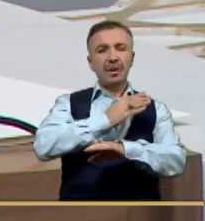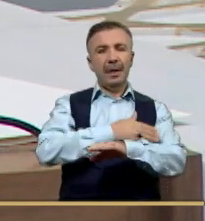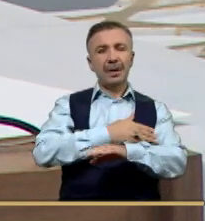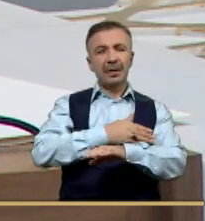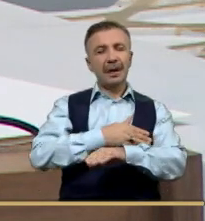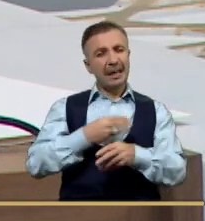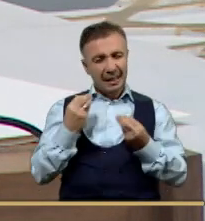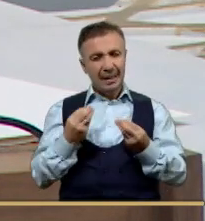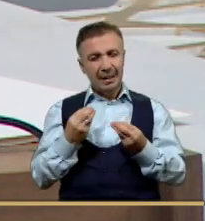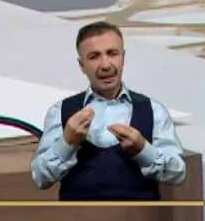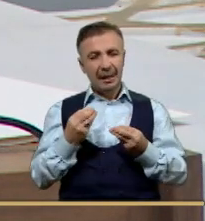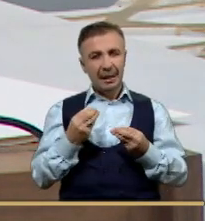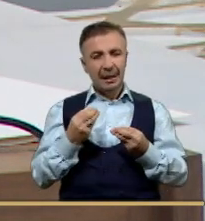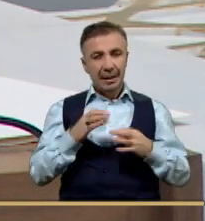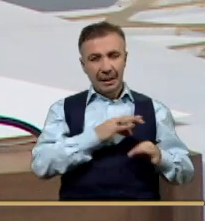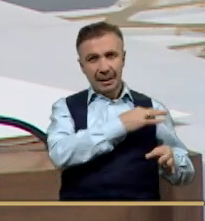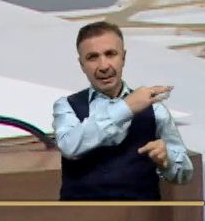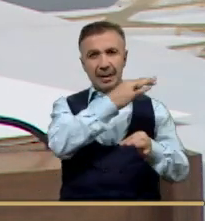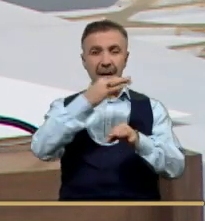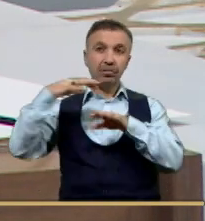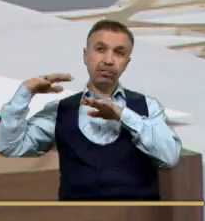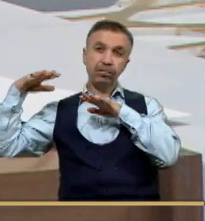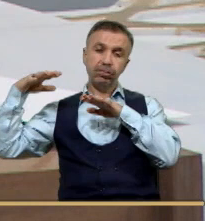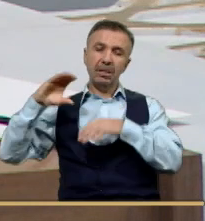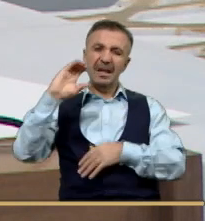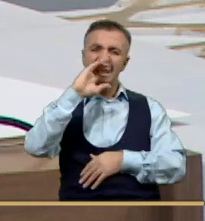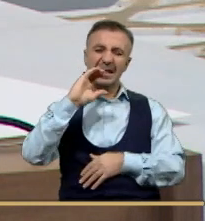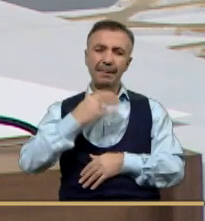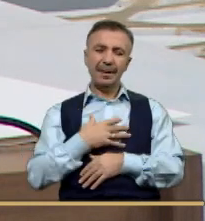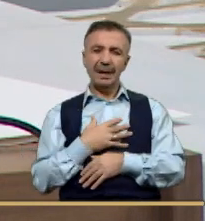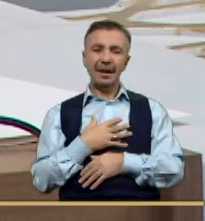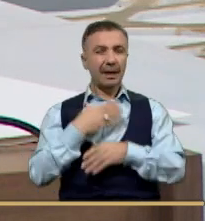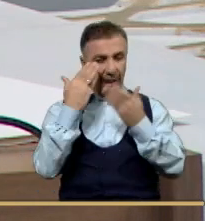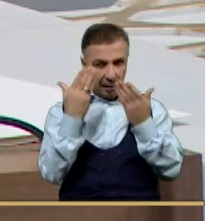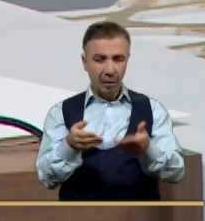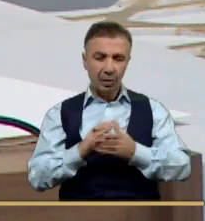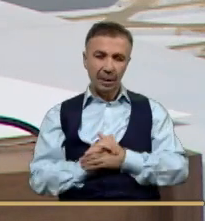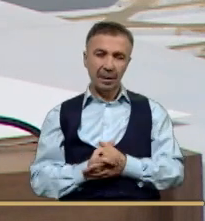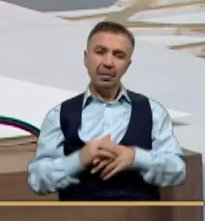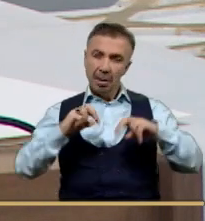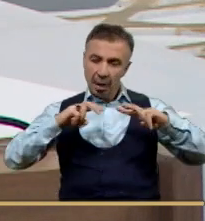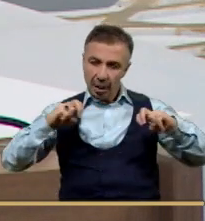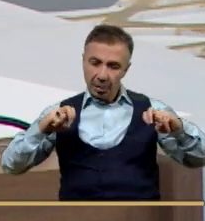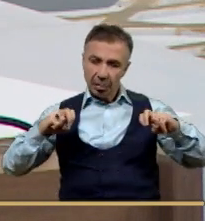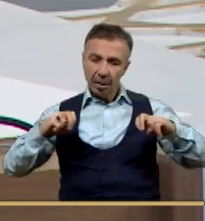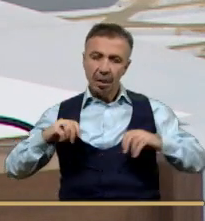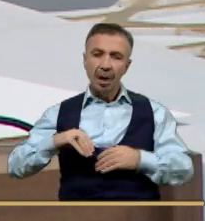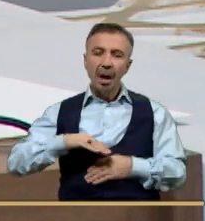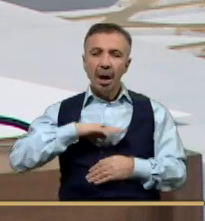akın akın İslam dinine giriyorlardı. Araştırıyorlardı. Batı baktı